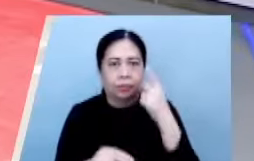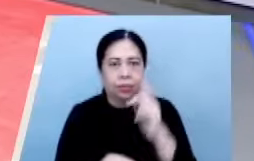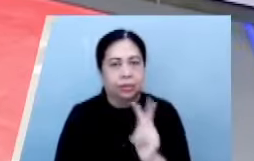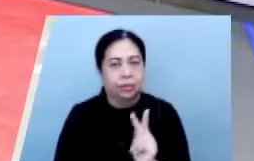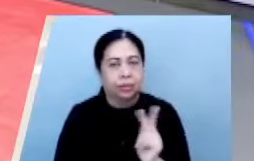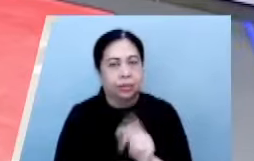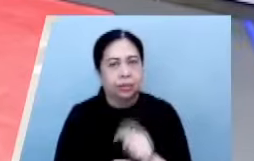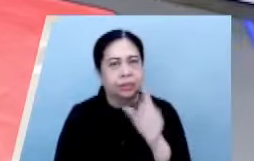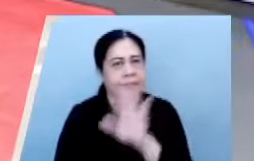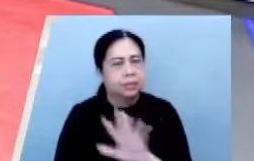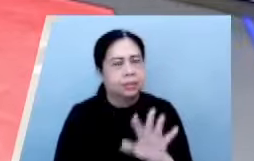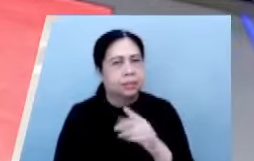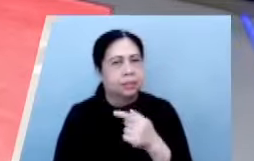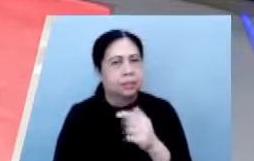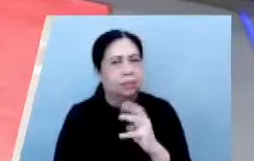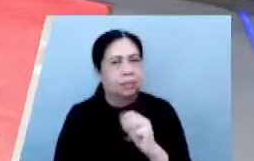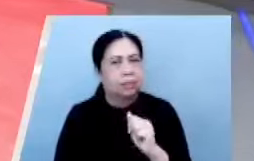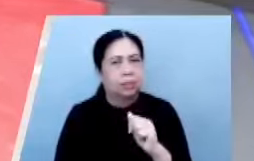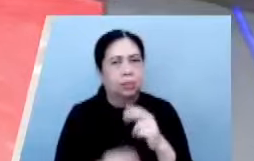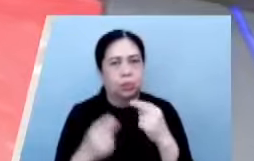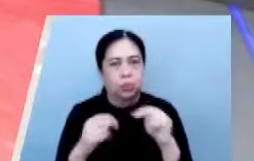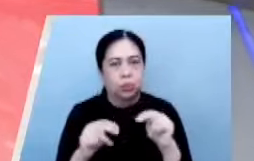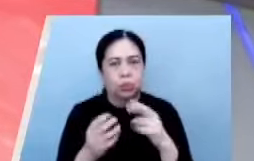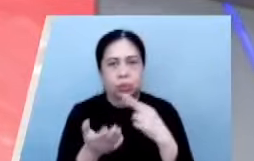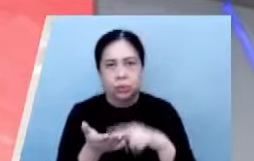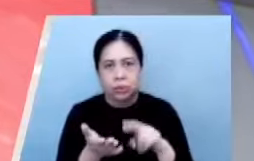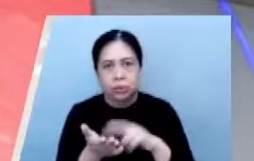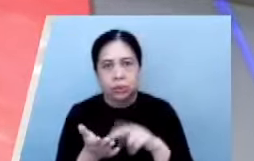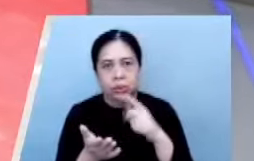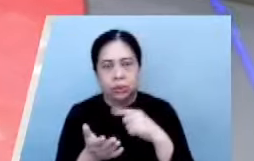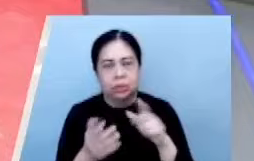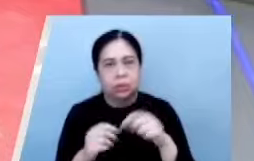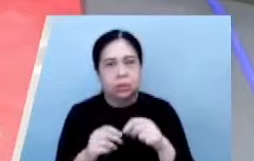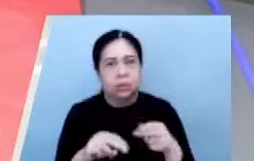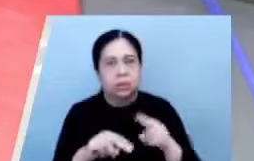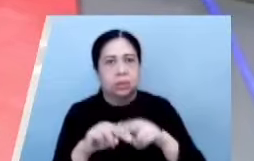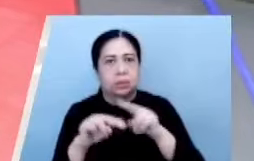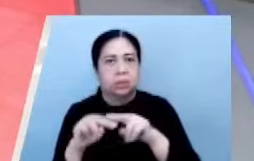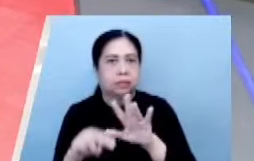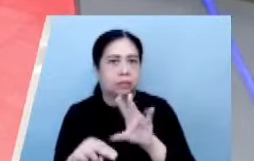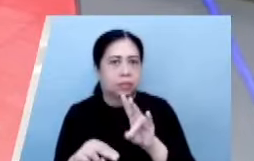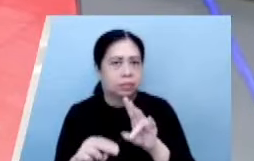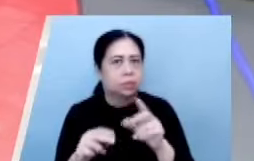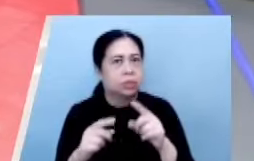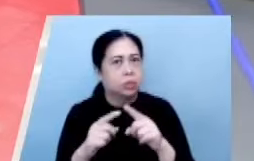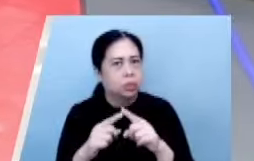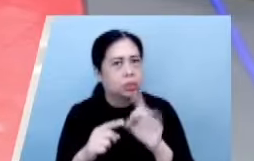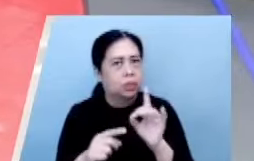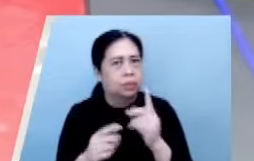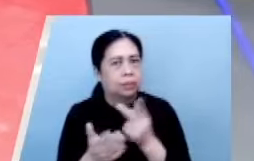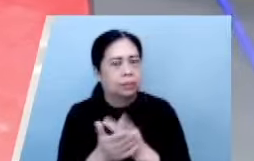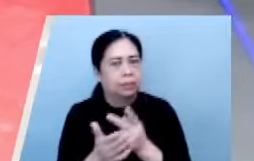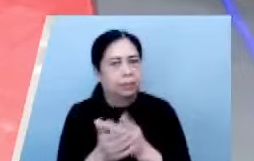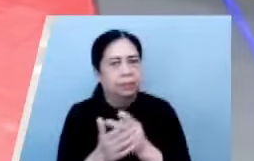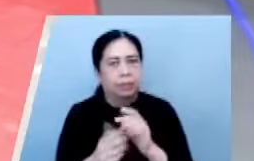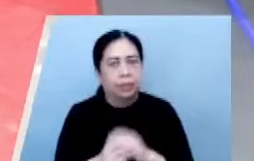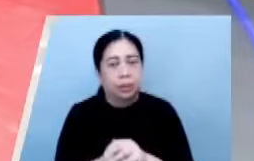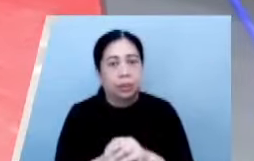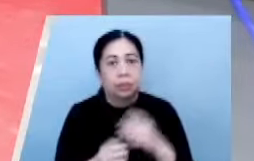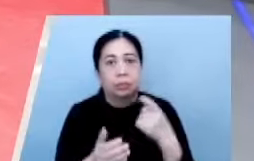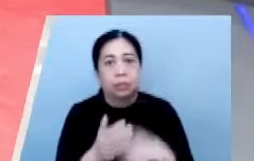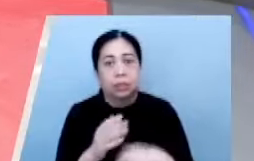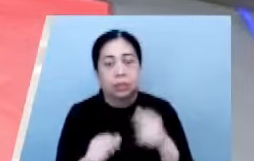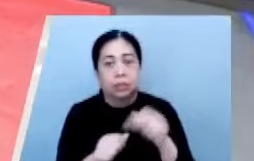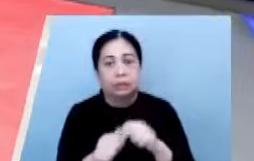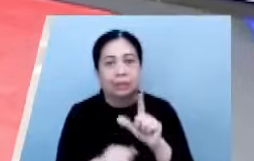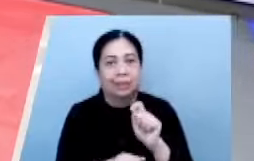tansya ng GMA Integrated News Research, dahil sa oil price hike, may git 57 hanggang halos 80 pesos na ang presyo kada litro ng gasolina